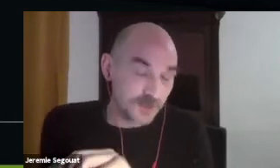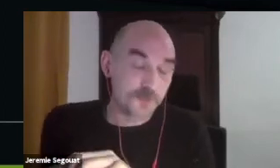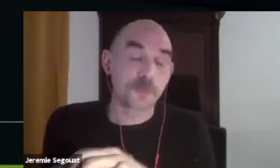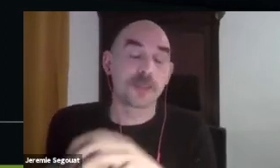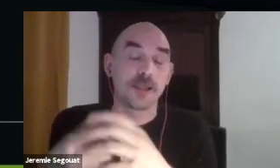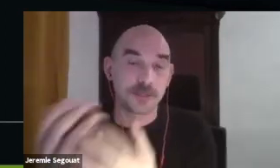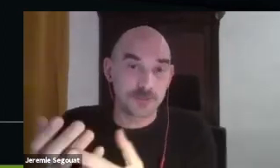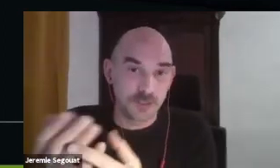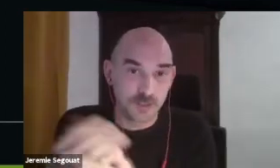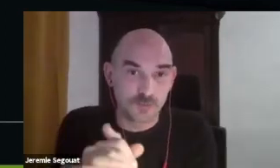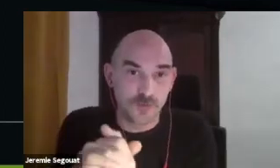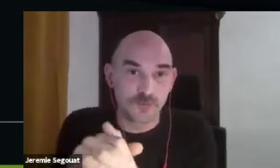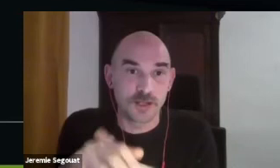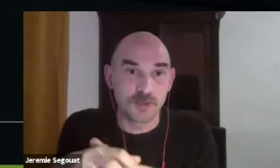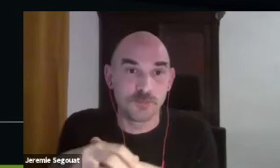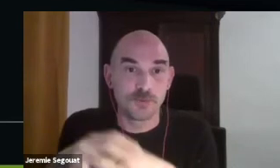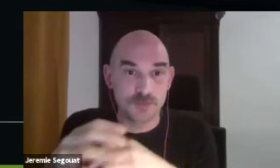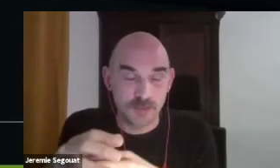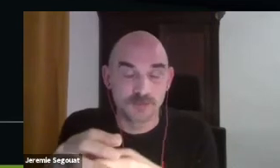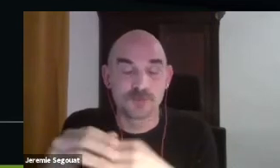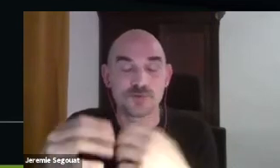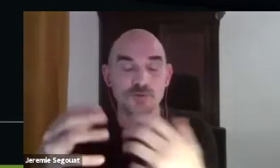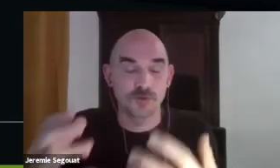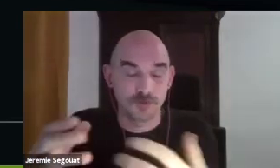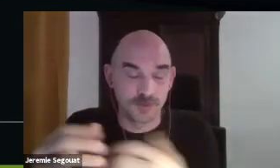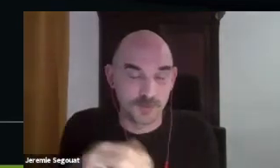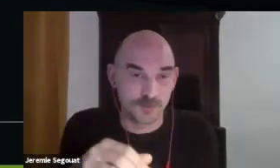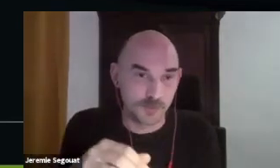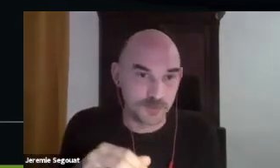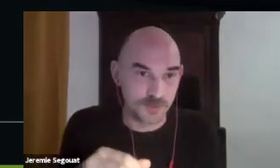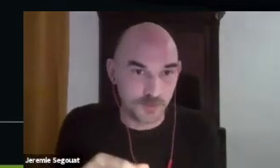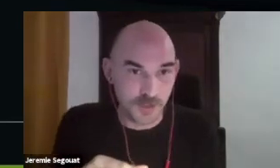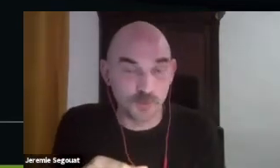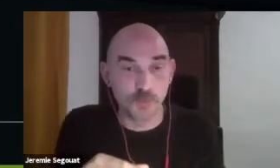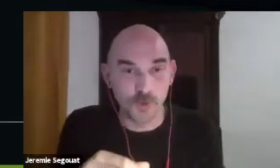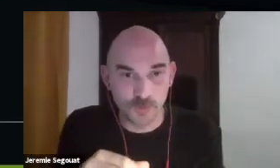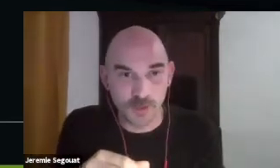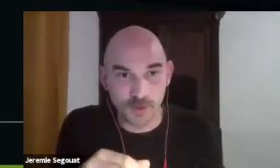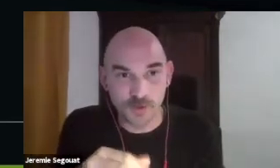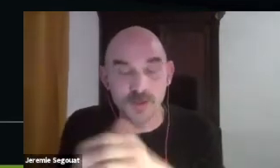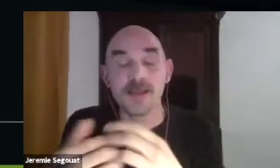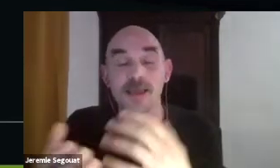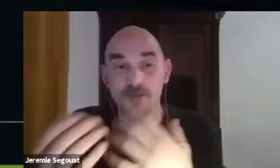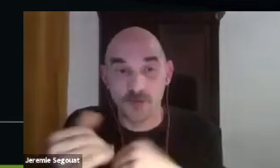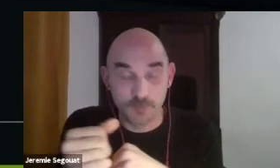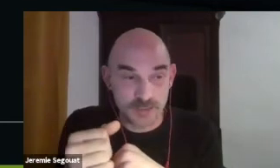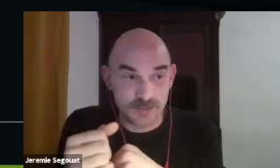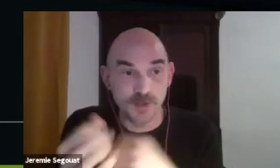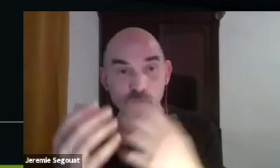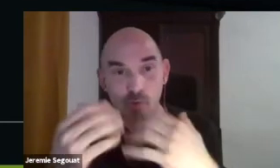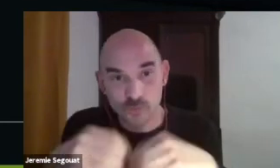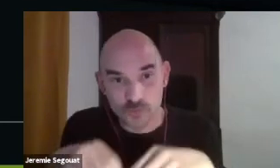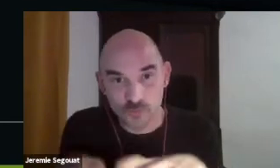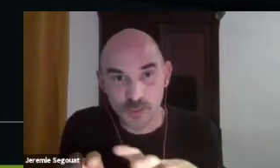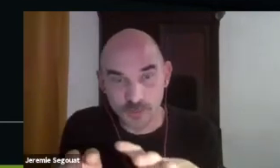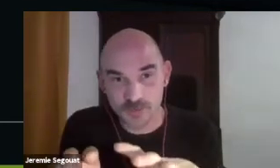tactile la personne qui écoute va avoir les mains posées sur les mains de la personne qui parle et pour prendre la parole elle va passer ses